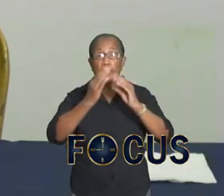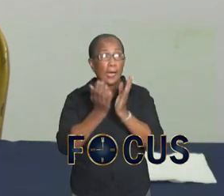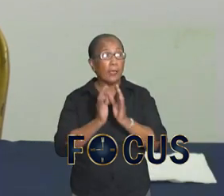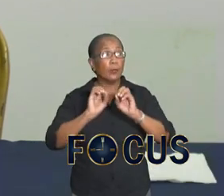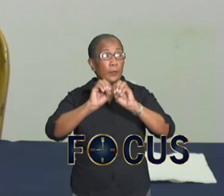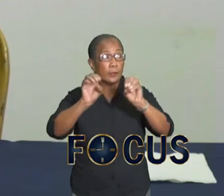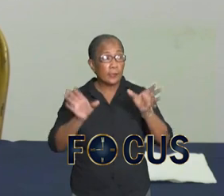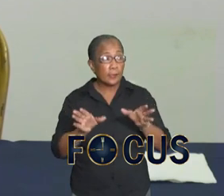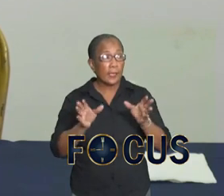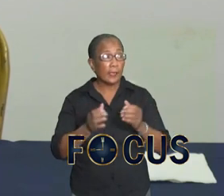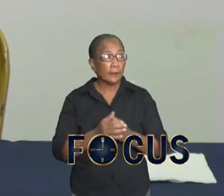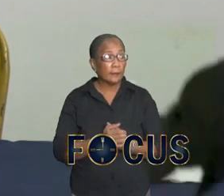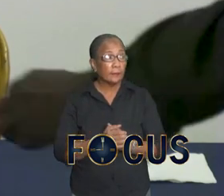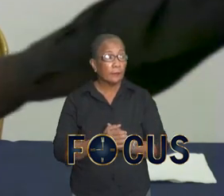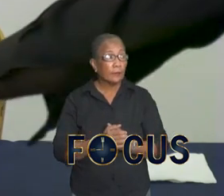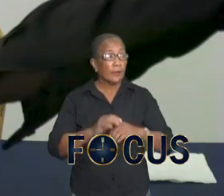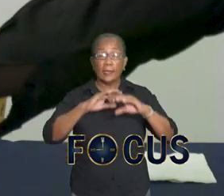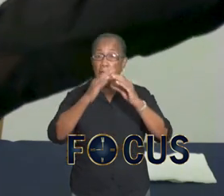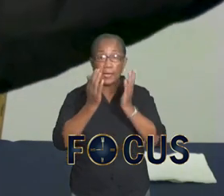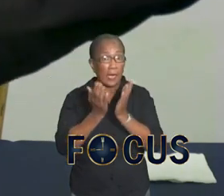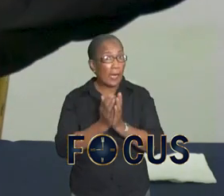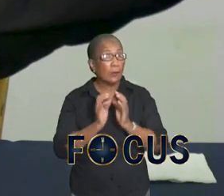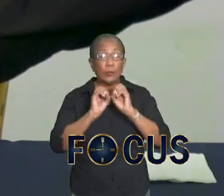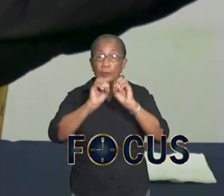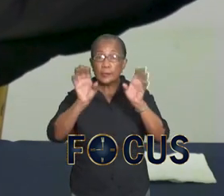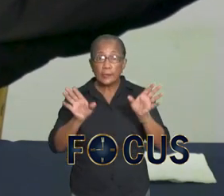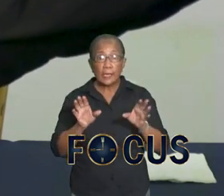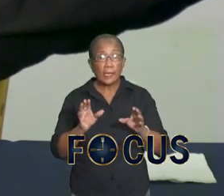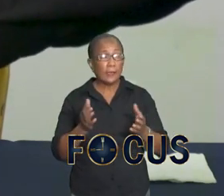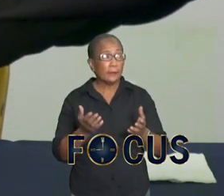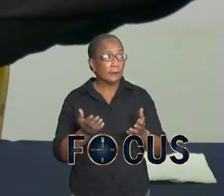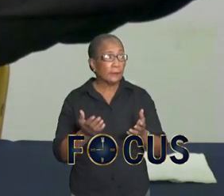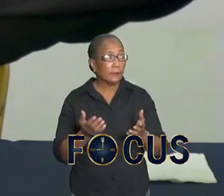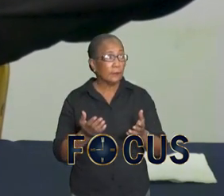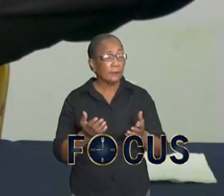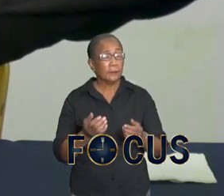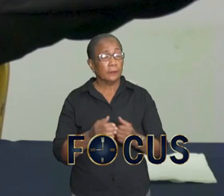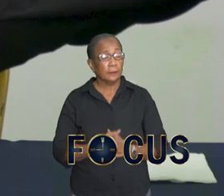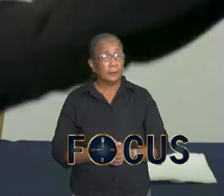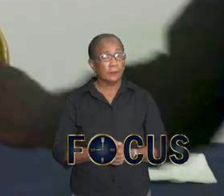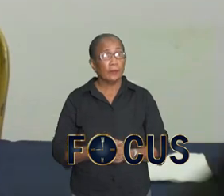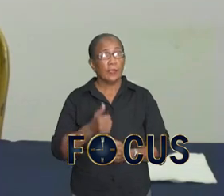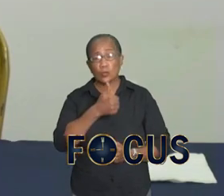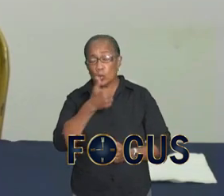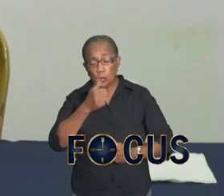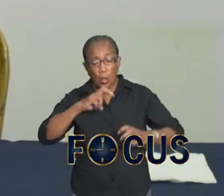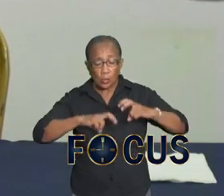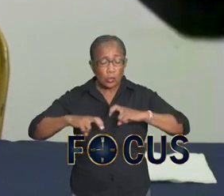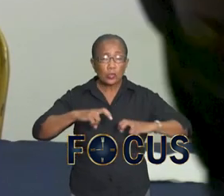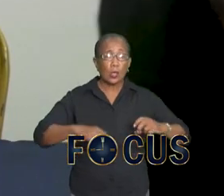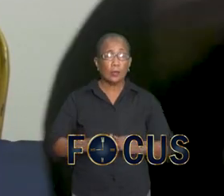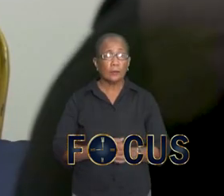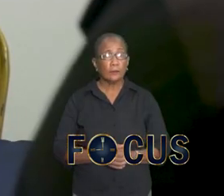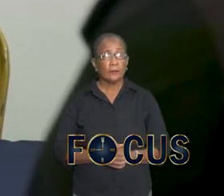even betrouwbaar en niet alle publiciteit is even juist onderzocht. Er